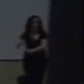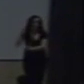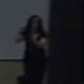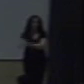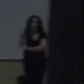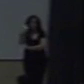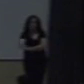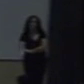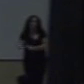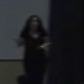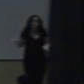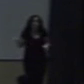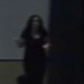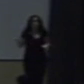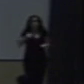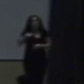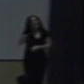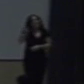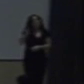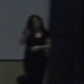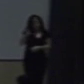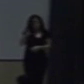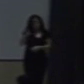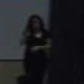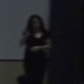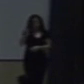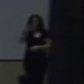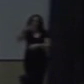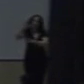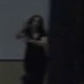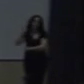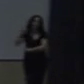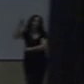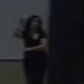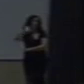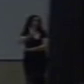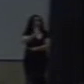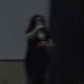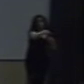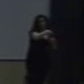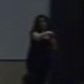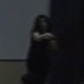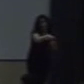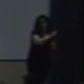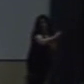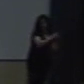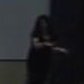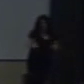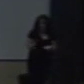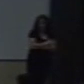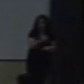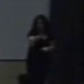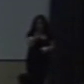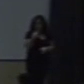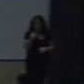que queden a la galàxia, bueno, som limitats. Sí, després de l'estripada d'abans,